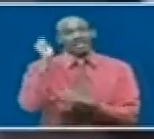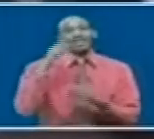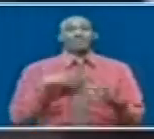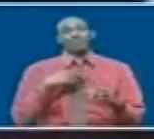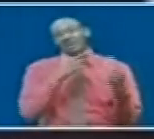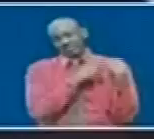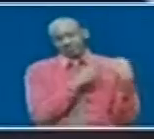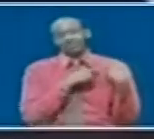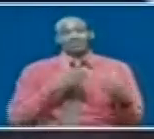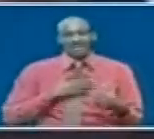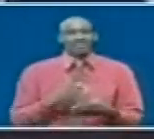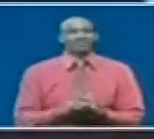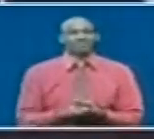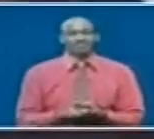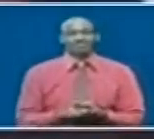langu.